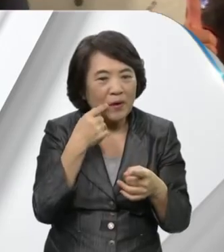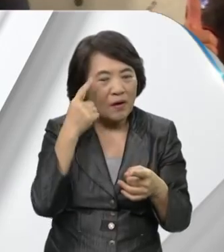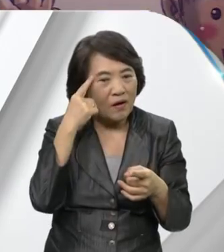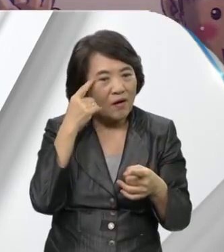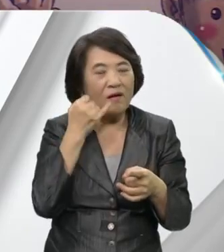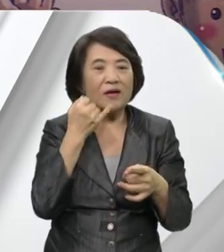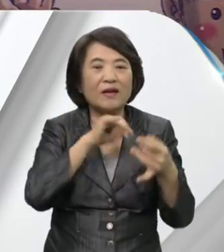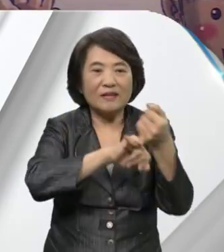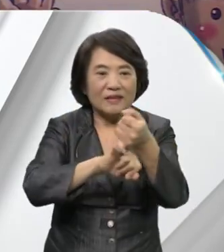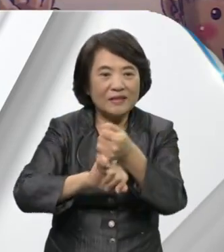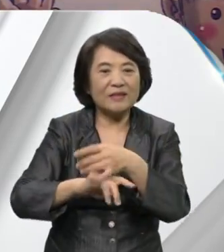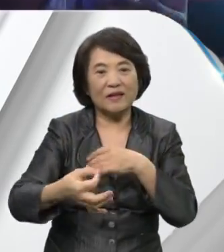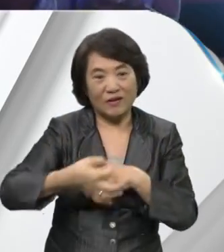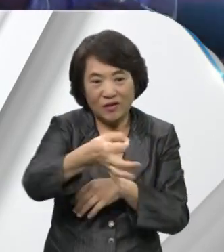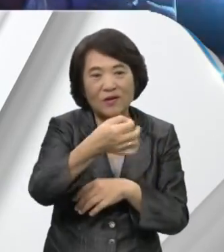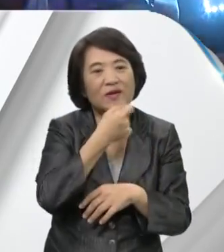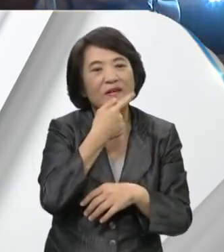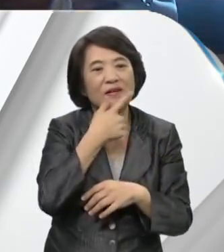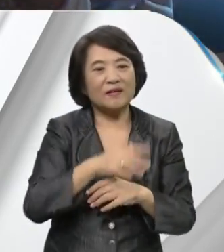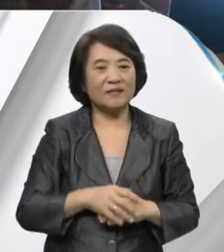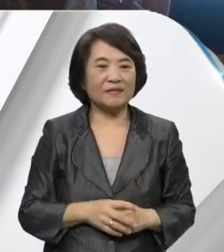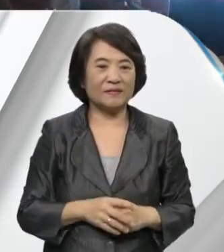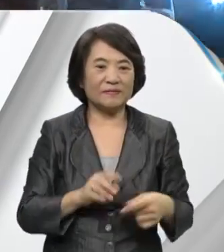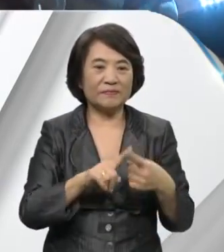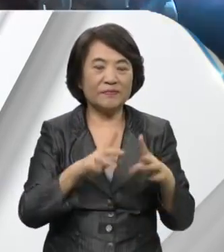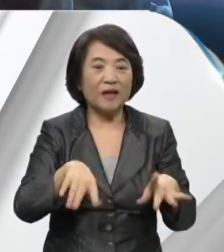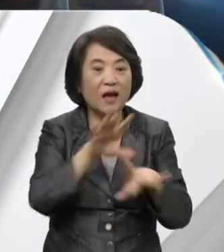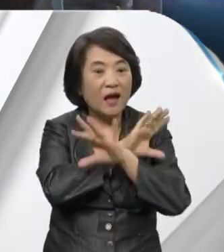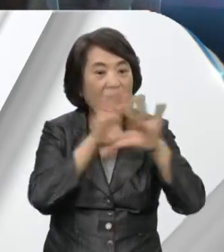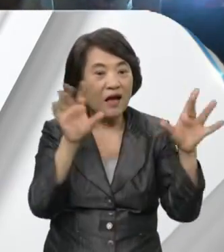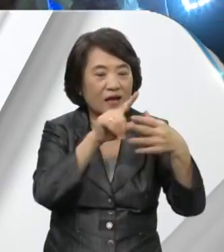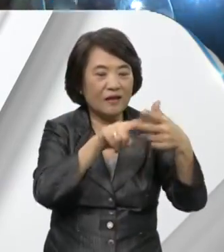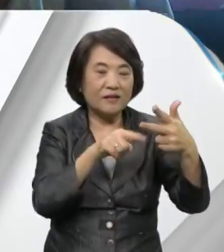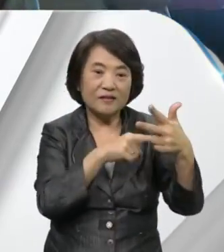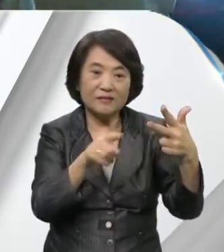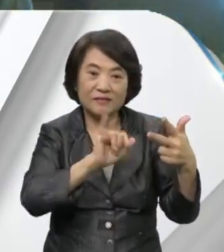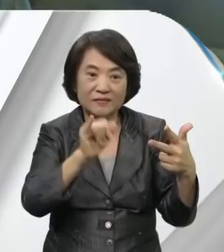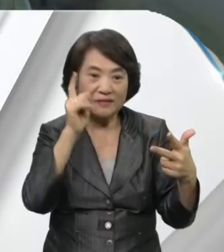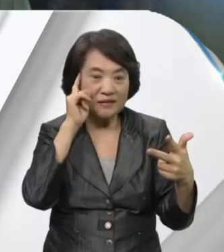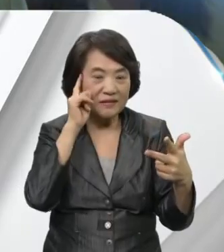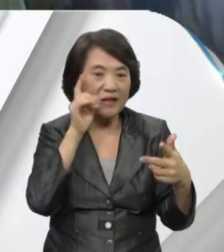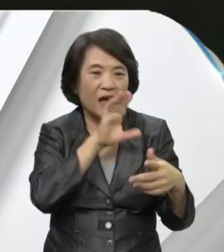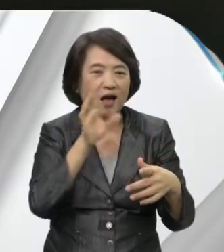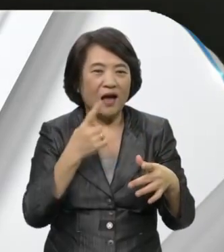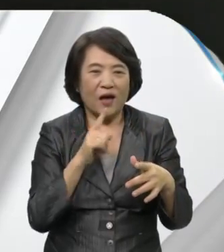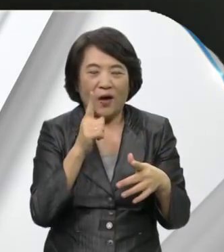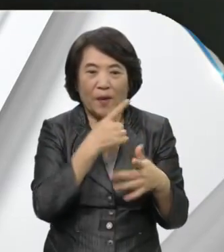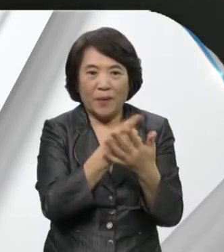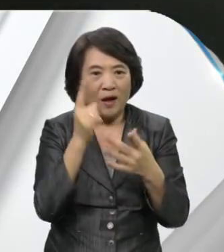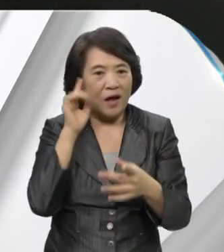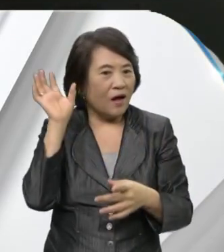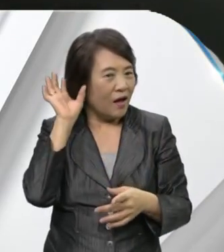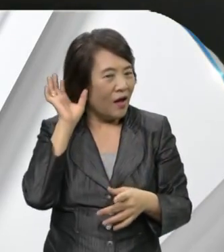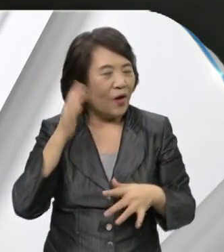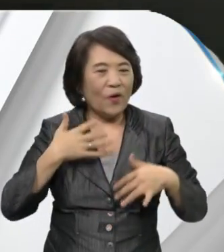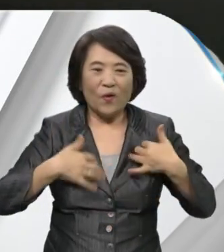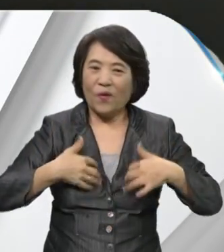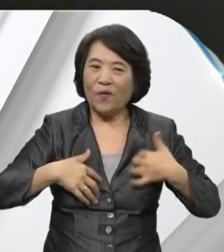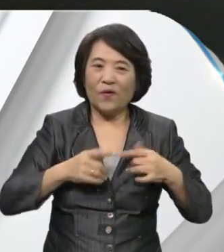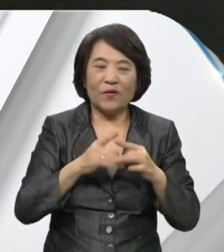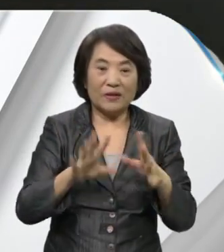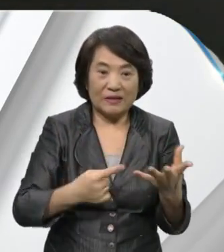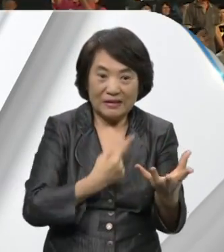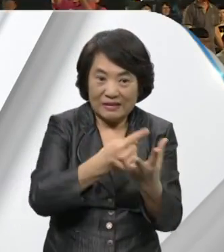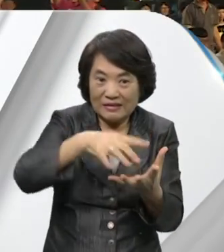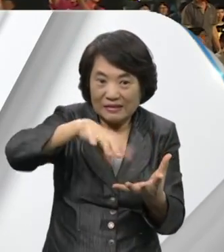小的事情。 客家戏剧流行歌手朱丽清，嘹亮的歌声伴全场热滚滚。第一摆参加